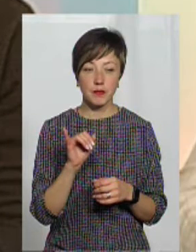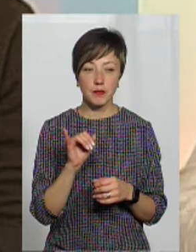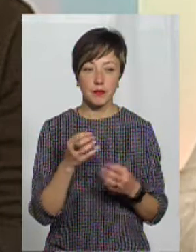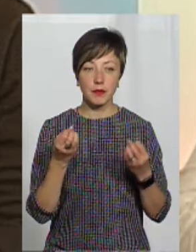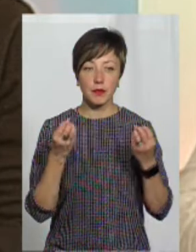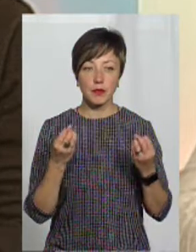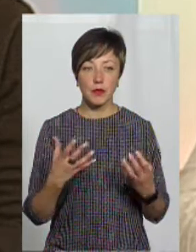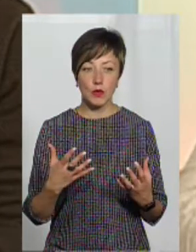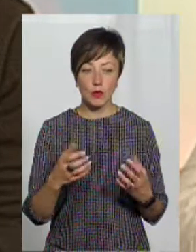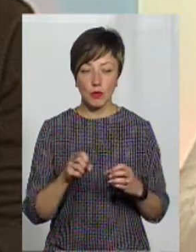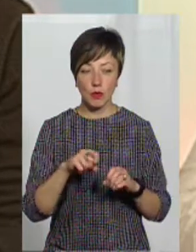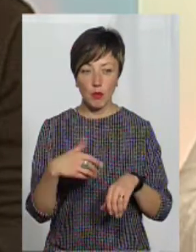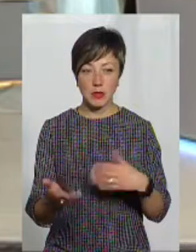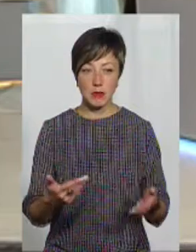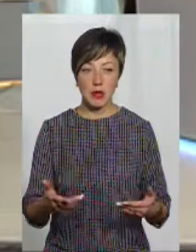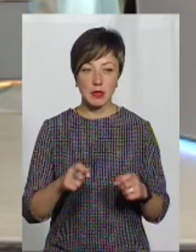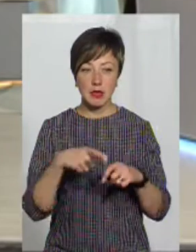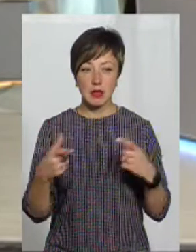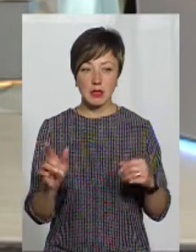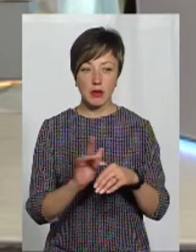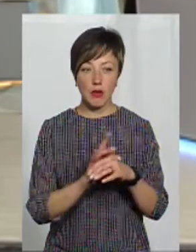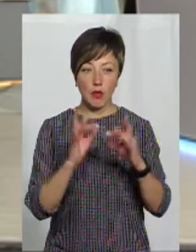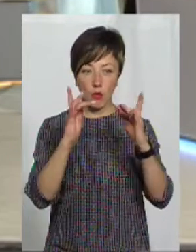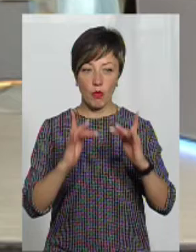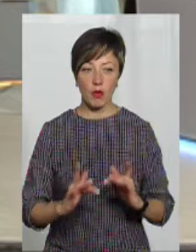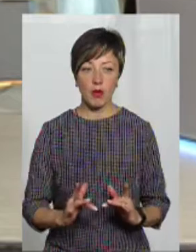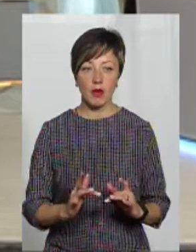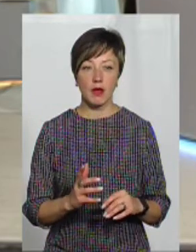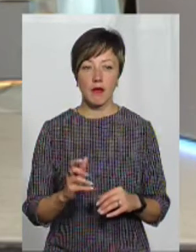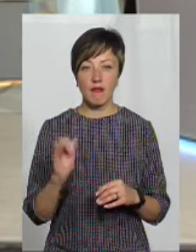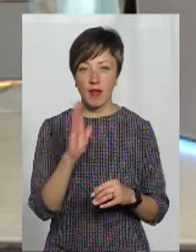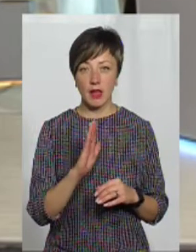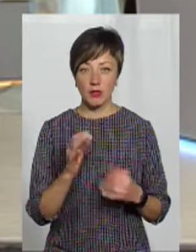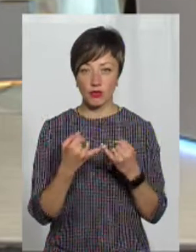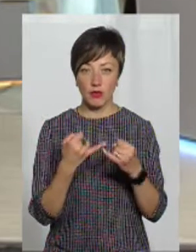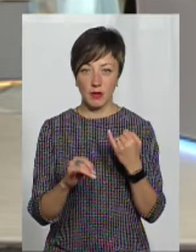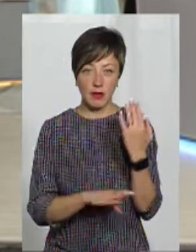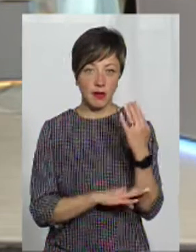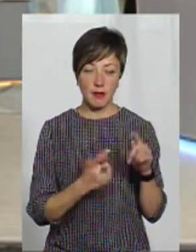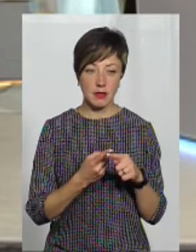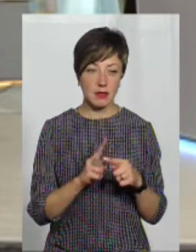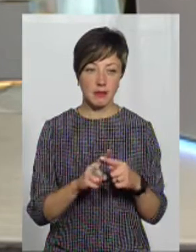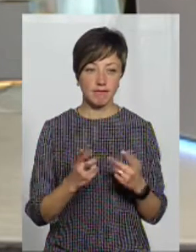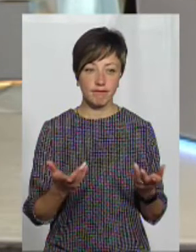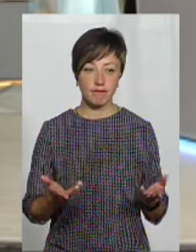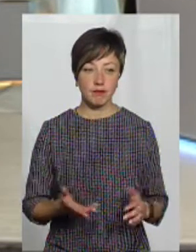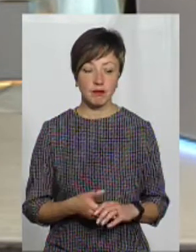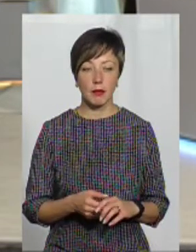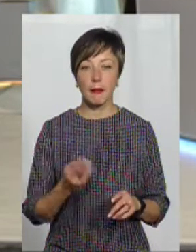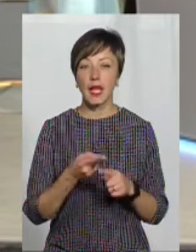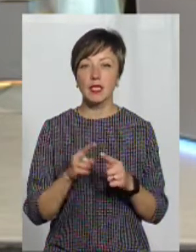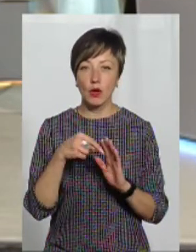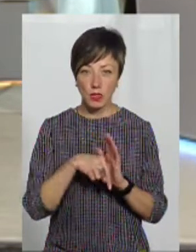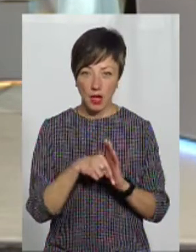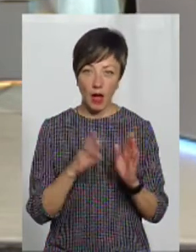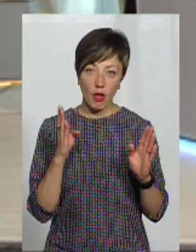воно просто масово обсипається листя, дерева голі вже, от вже вересень місяця, дерева вже жовті стоять. Це... А це ознака